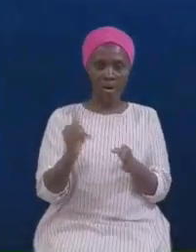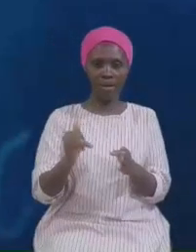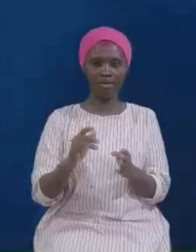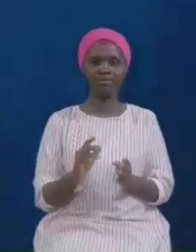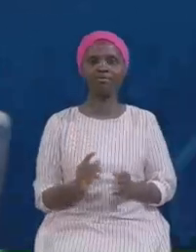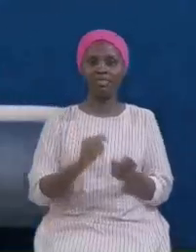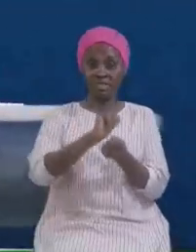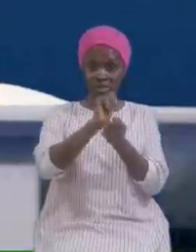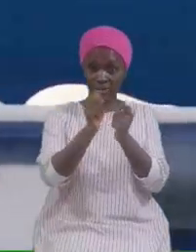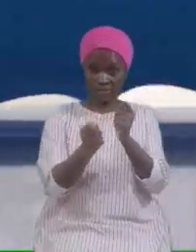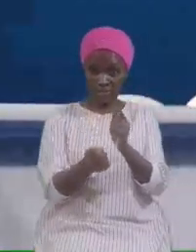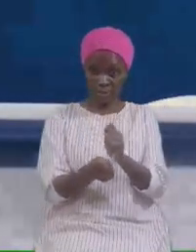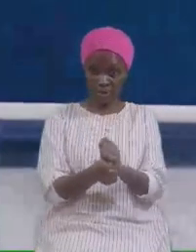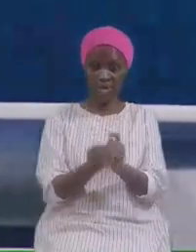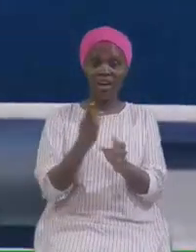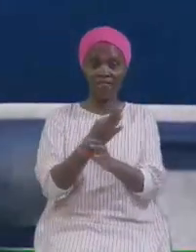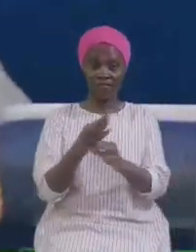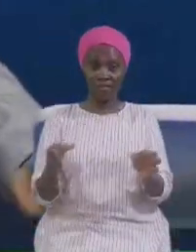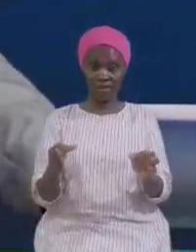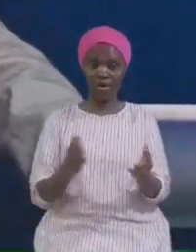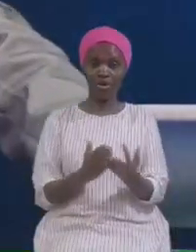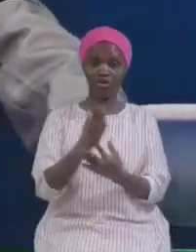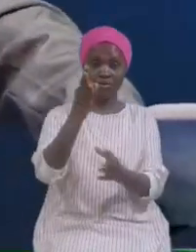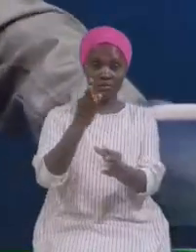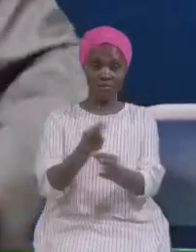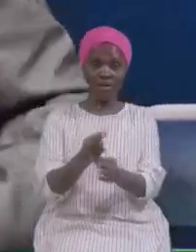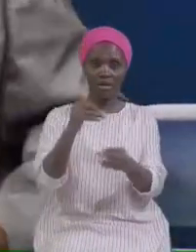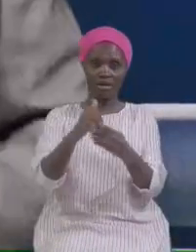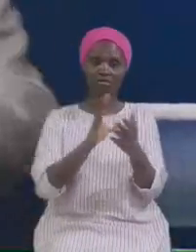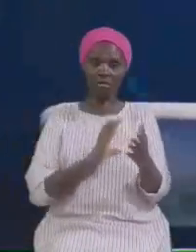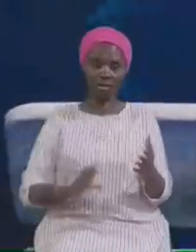libération transformationnelle à travers la foi en Christ.